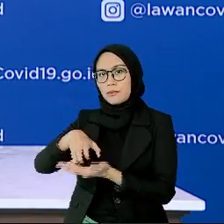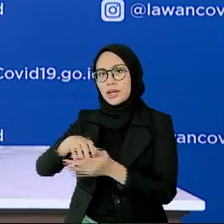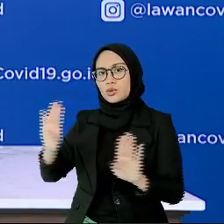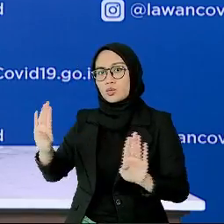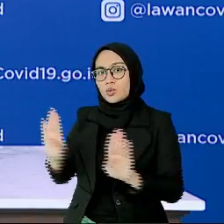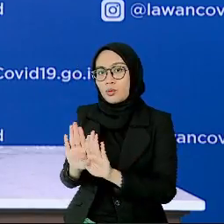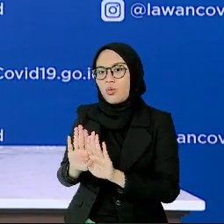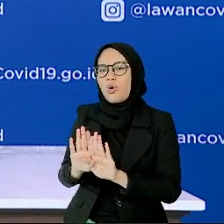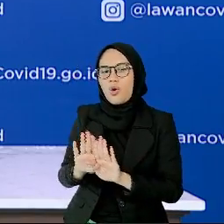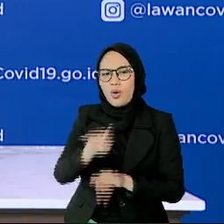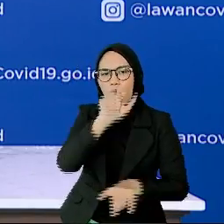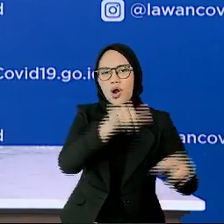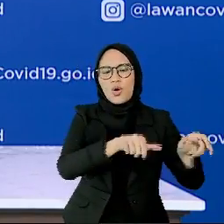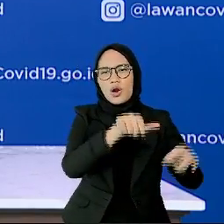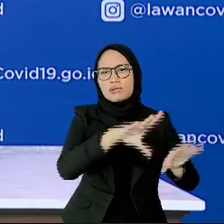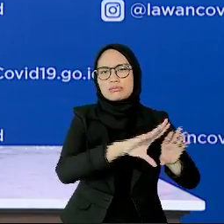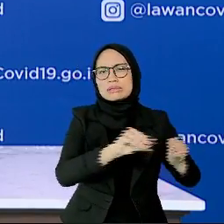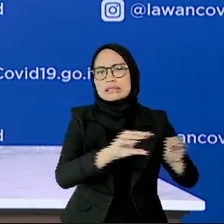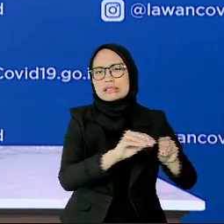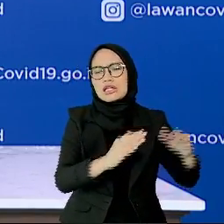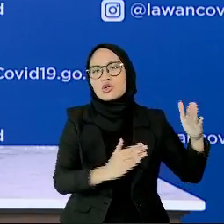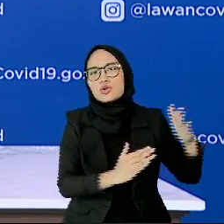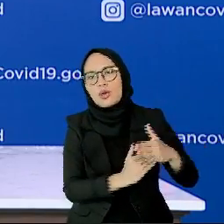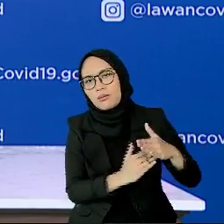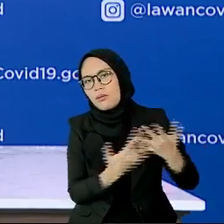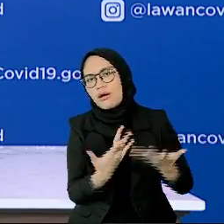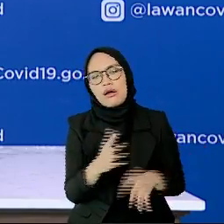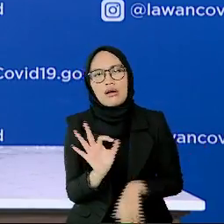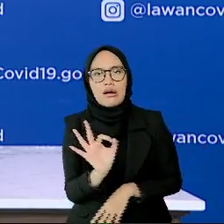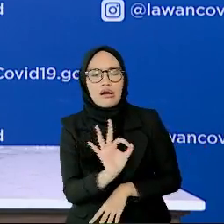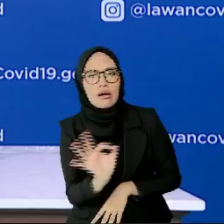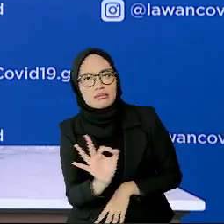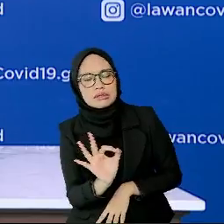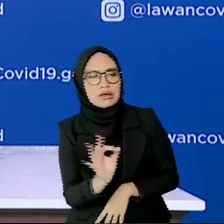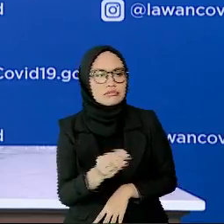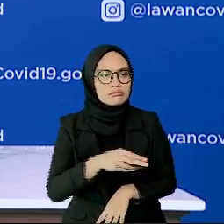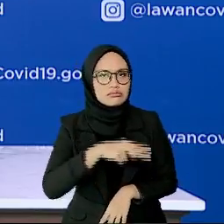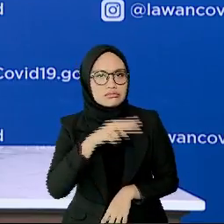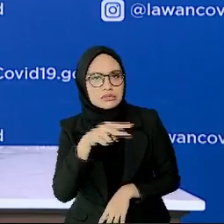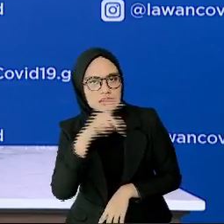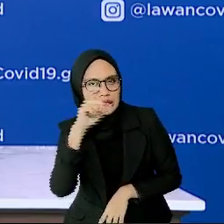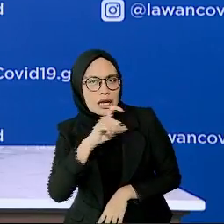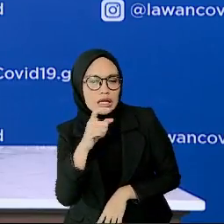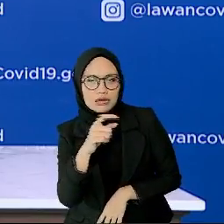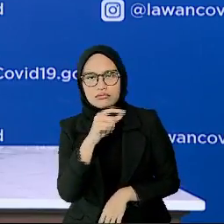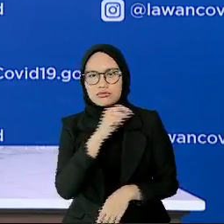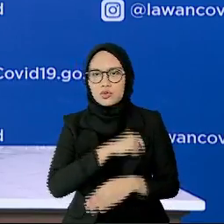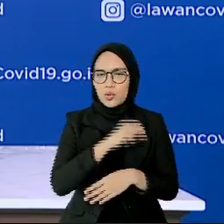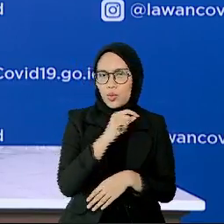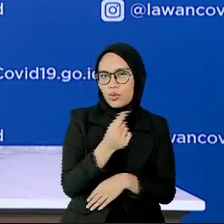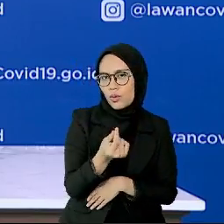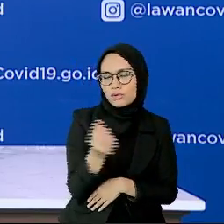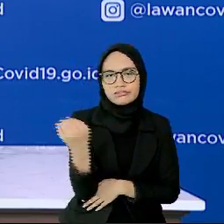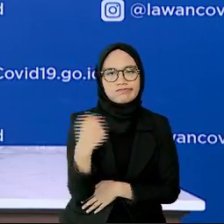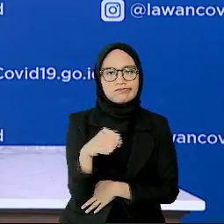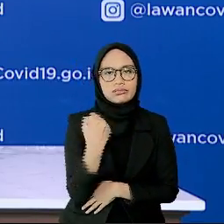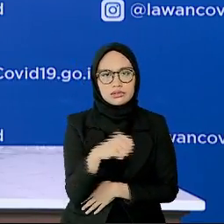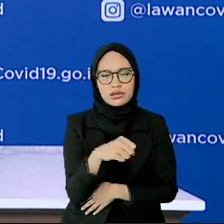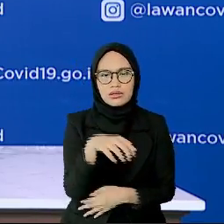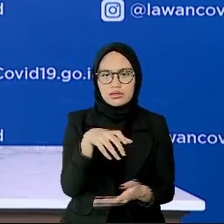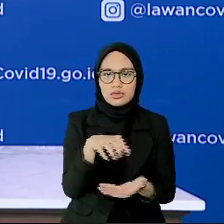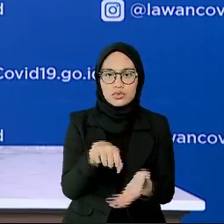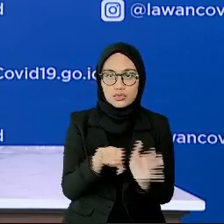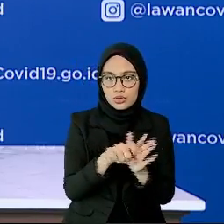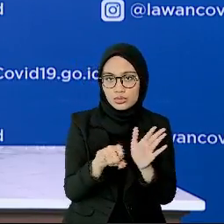nilai pariwisata seperti maskapai penerbangan, hotel, restoran, operator tur,